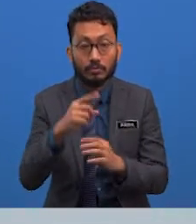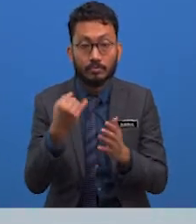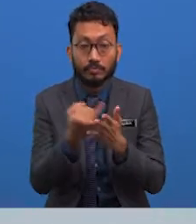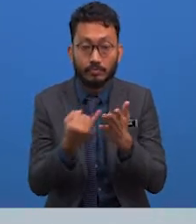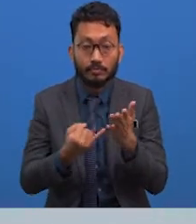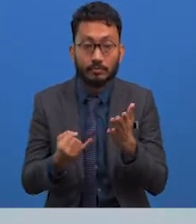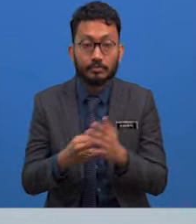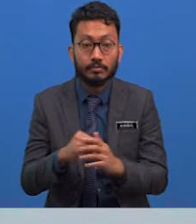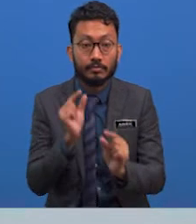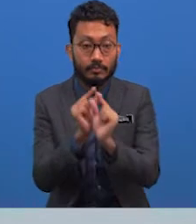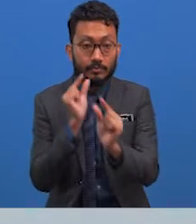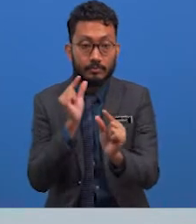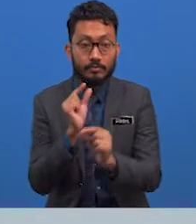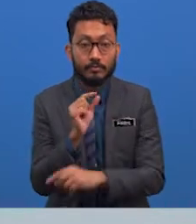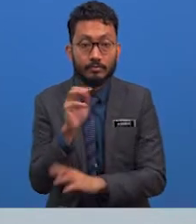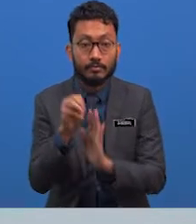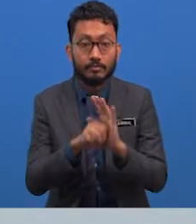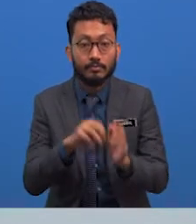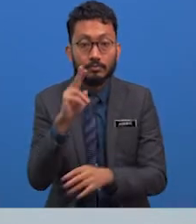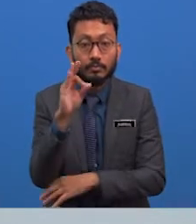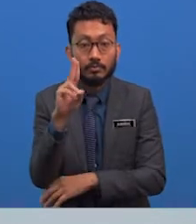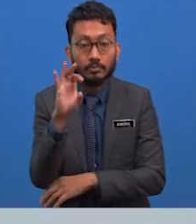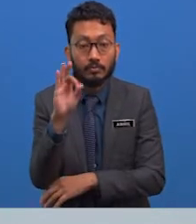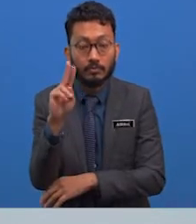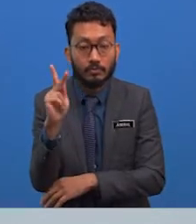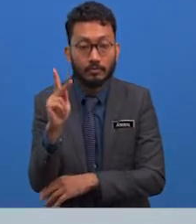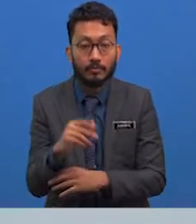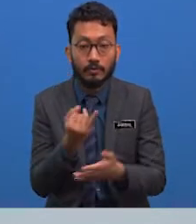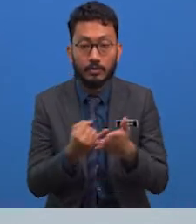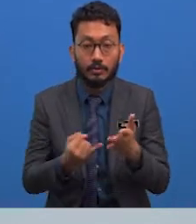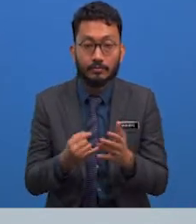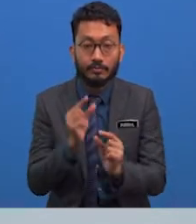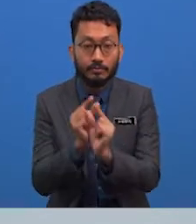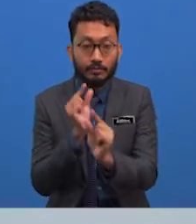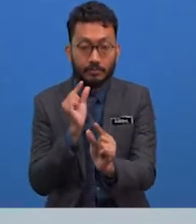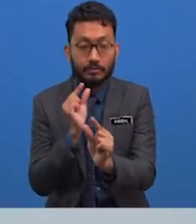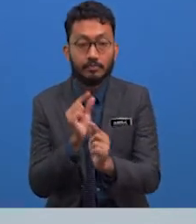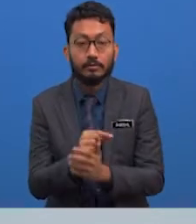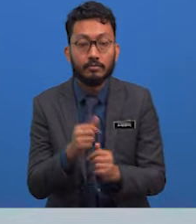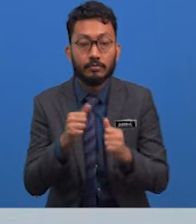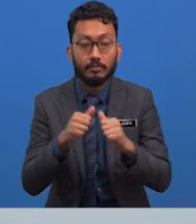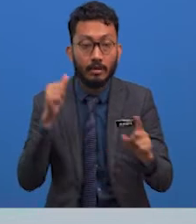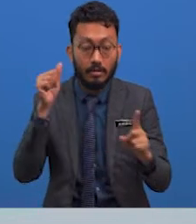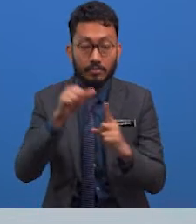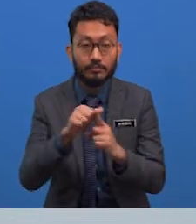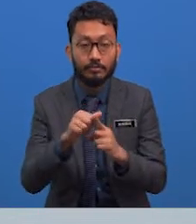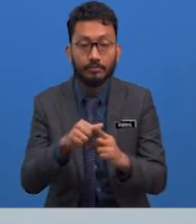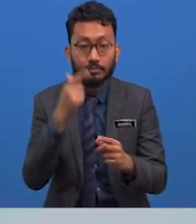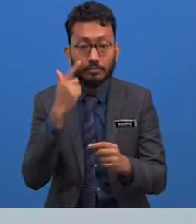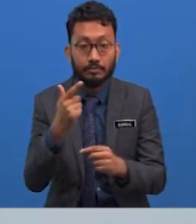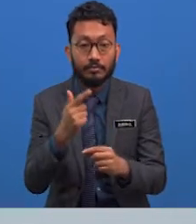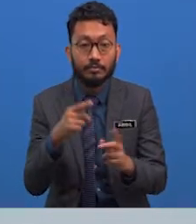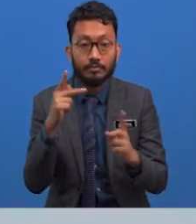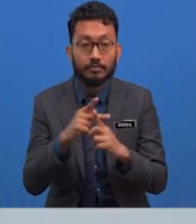untuk melukis garis mengufuk. Langkah kedua, lukis garisan arah penglihatan ke